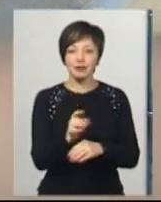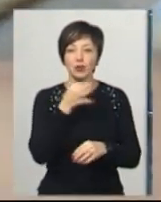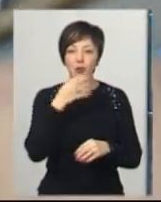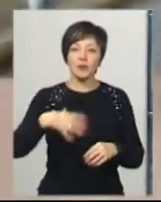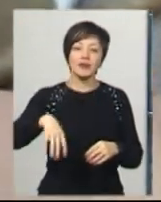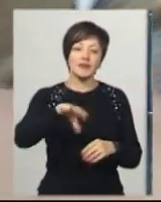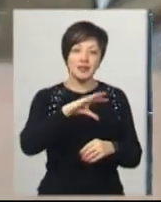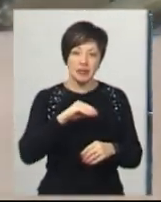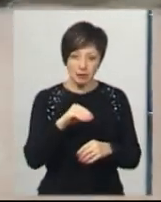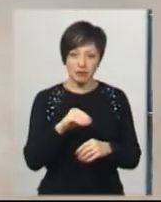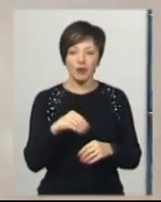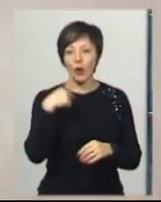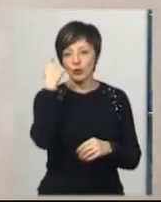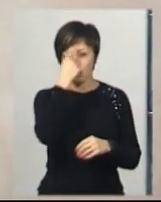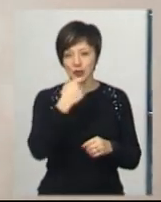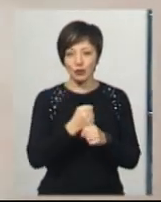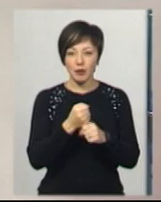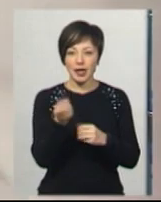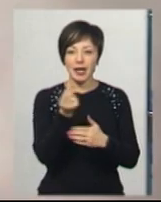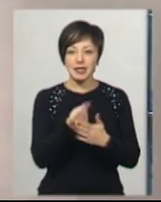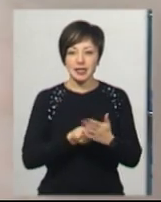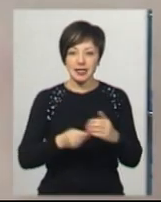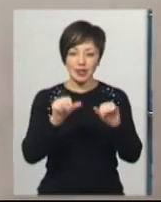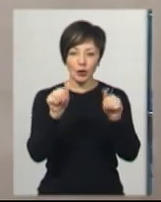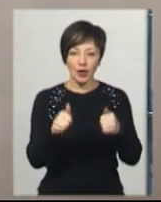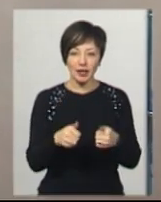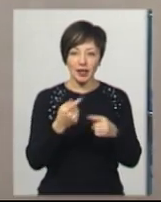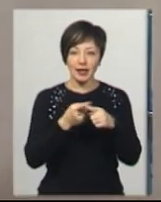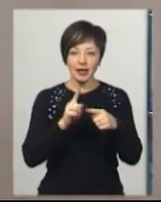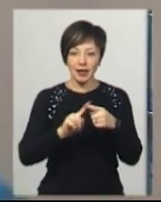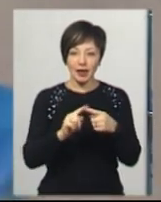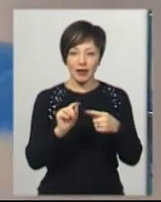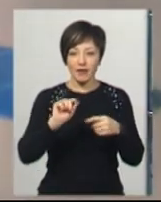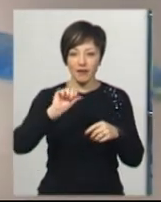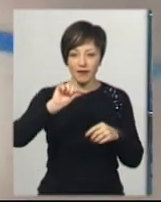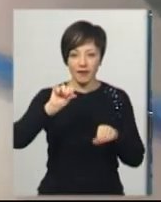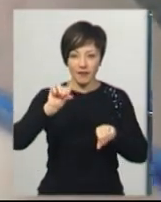їхній організації. Вона особисто розробляла ескізи статуеток та вирізає в глині візерунки.